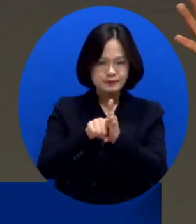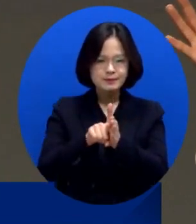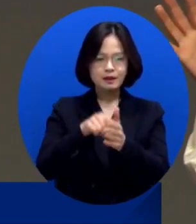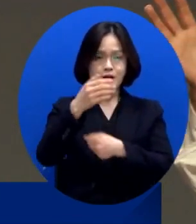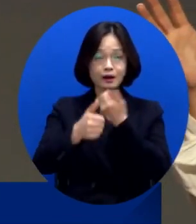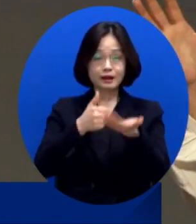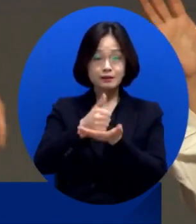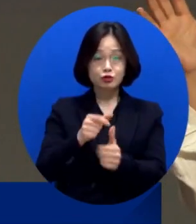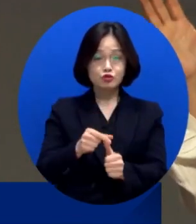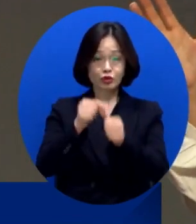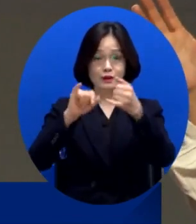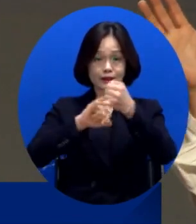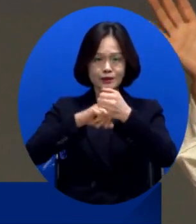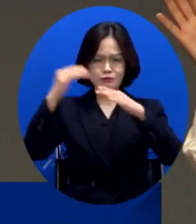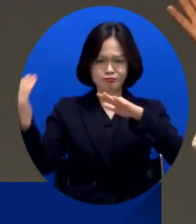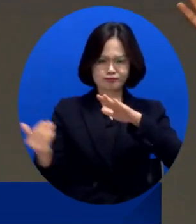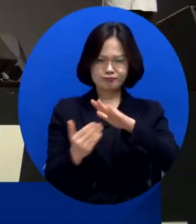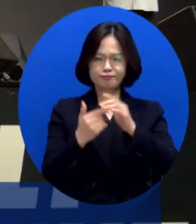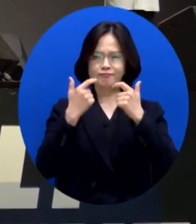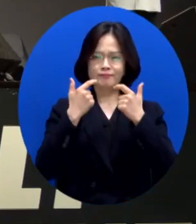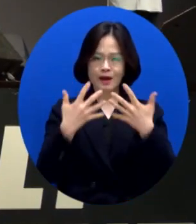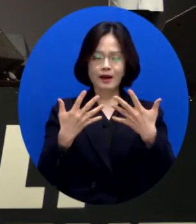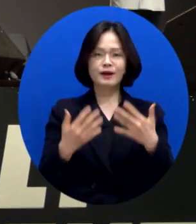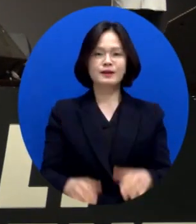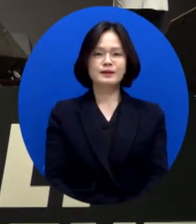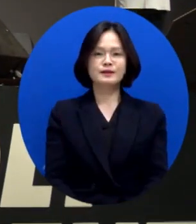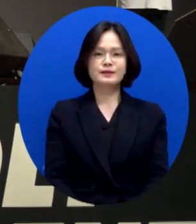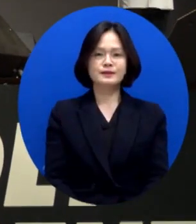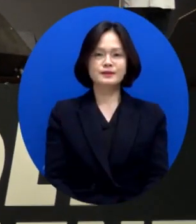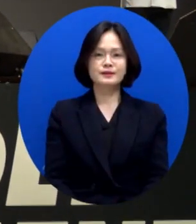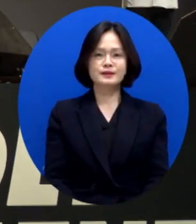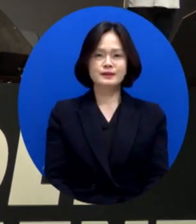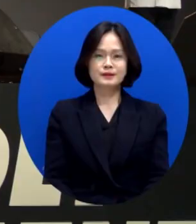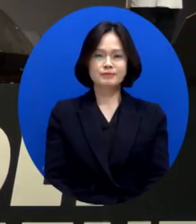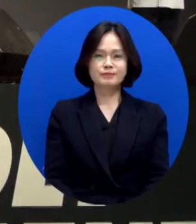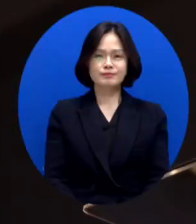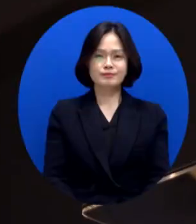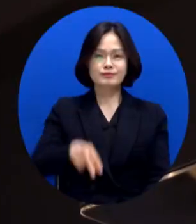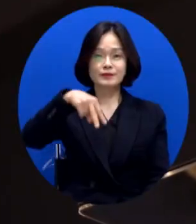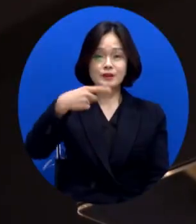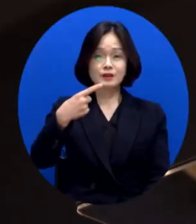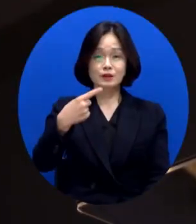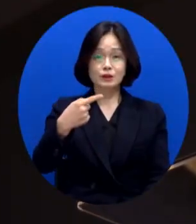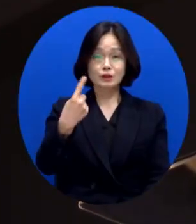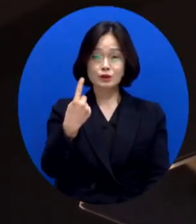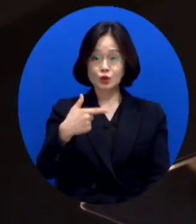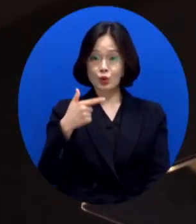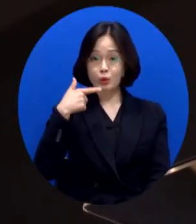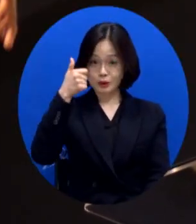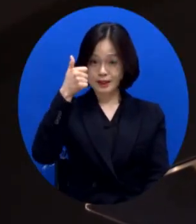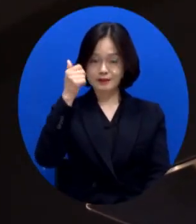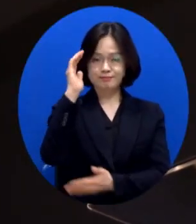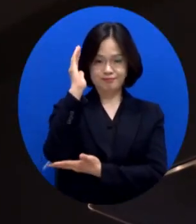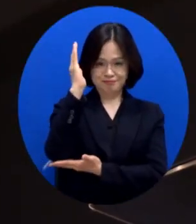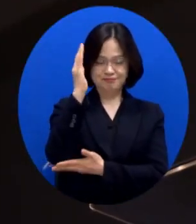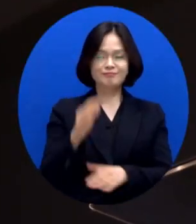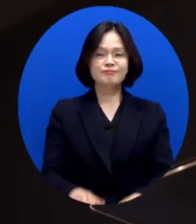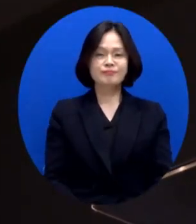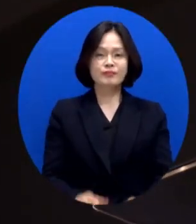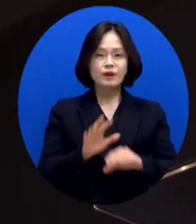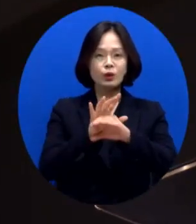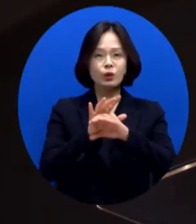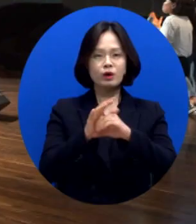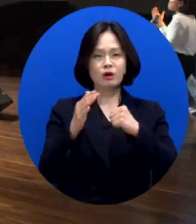구원의 약속을 이루시는 분이십니다. 집회 강사인 송성강 목사의 인도 아래 코로나19로 침체된